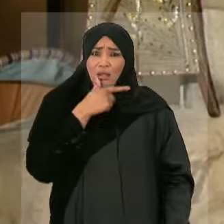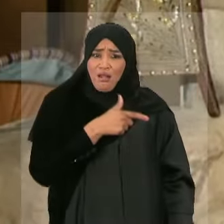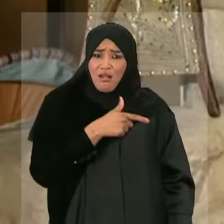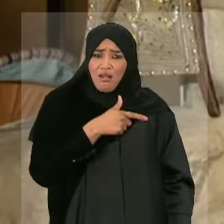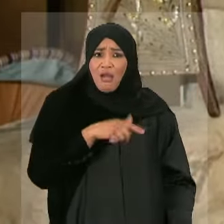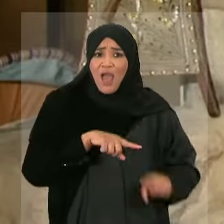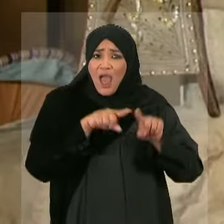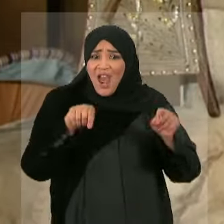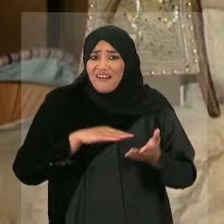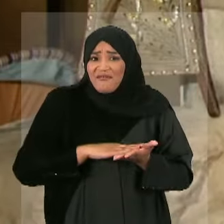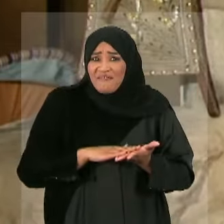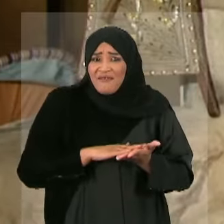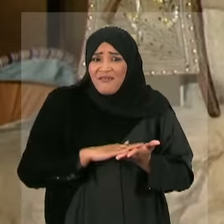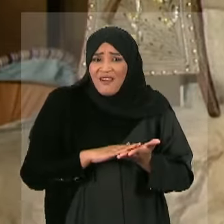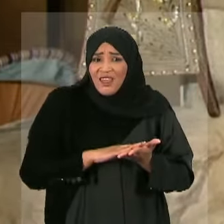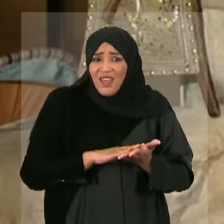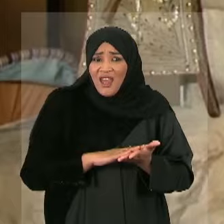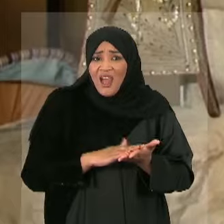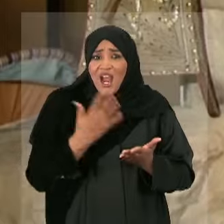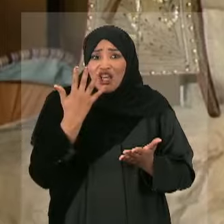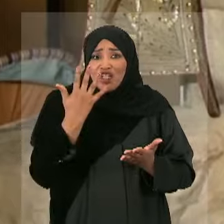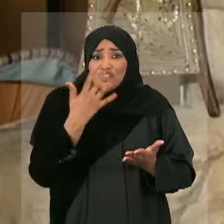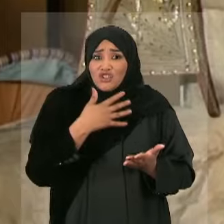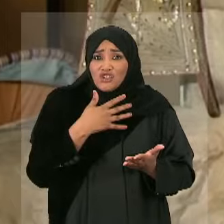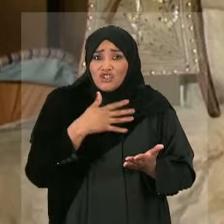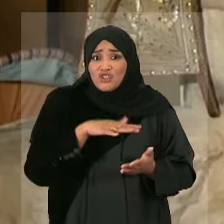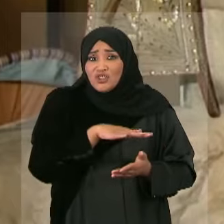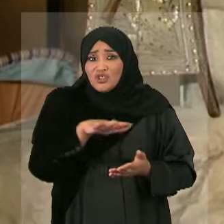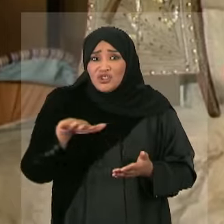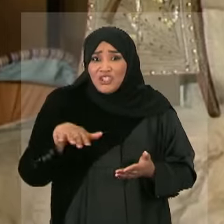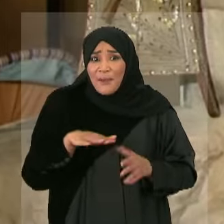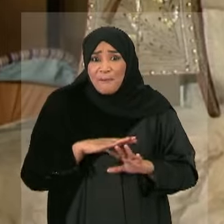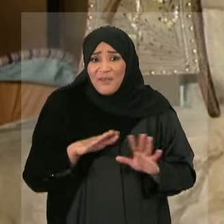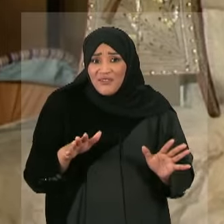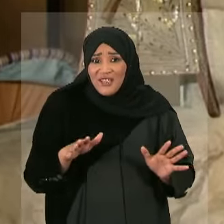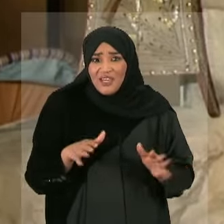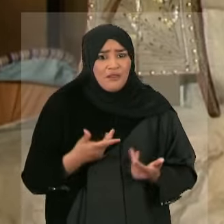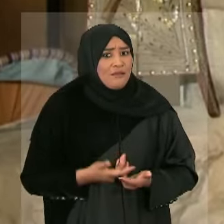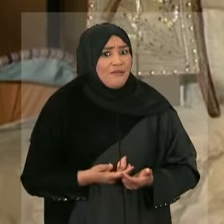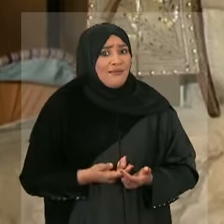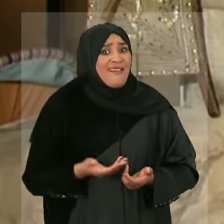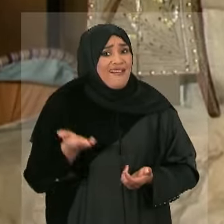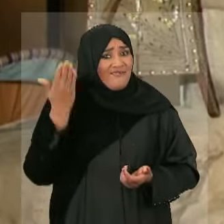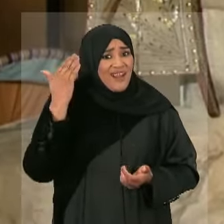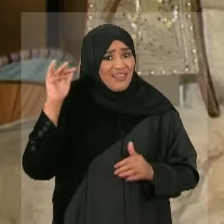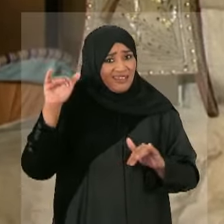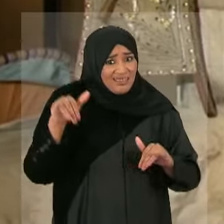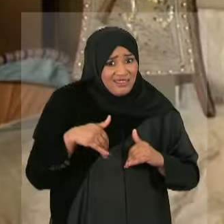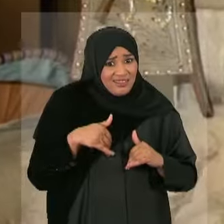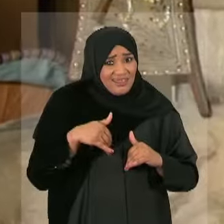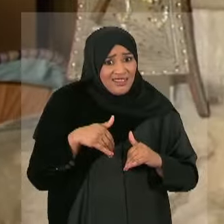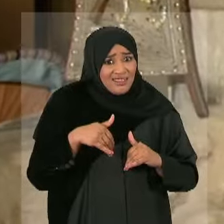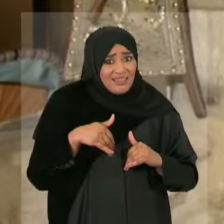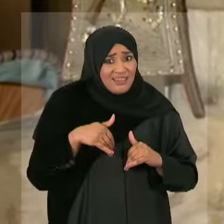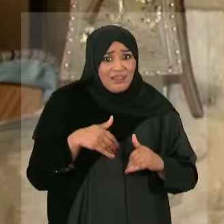بدون أرض حطوه بلا أرض بدون شعب، ما بقدر الشعب اللي أجا مبارح قبل 62 سنة وقعد بالبلاد